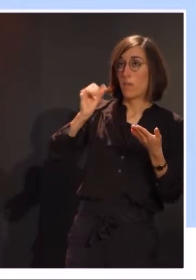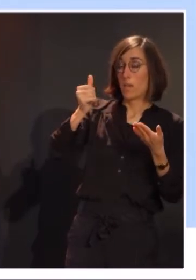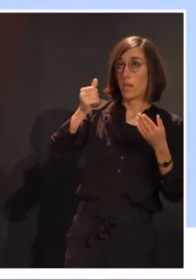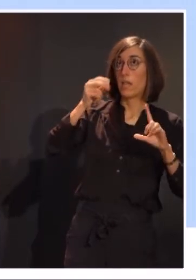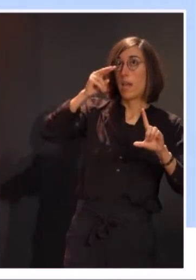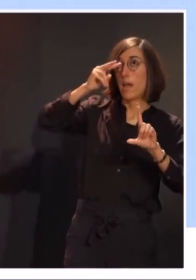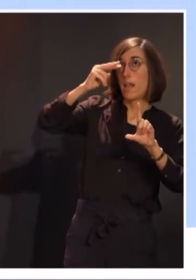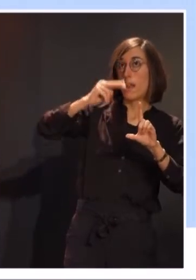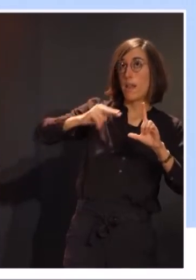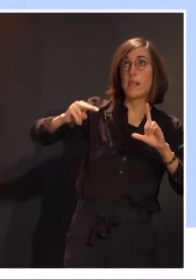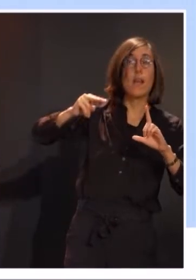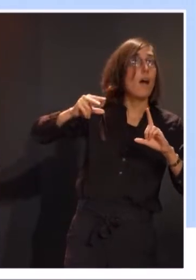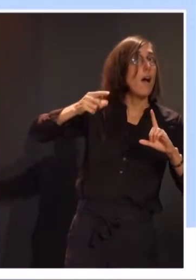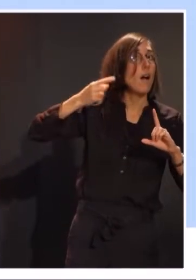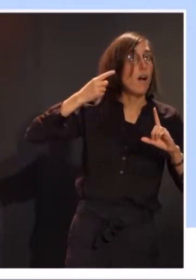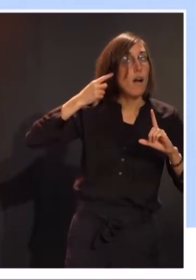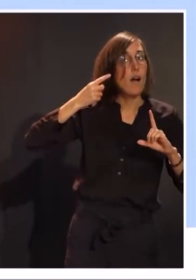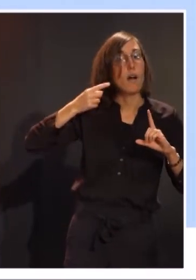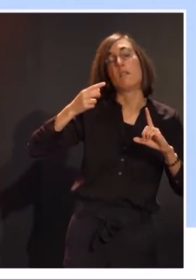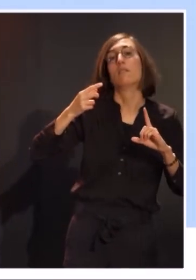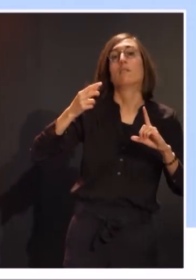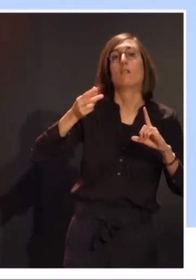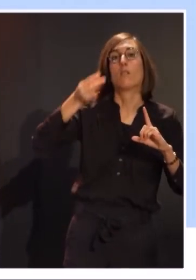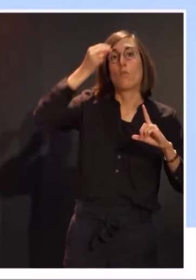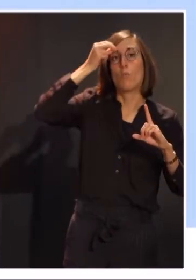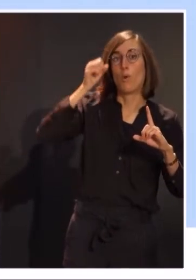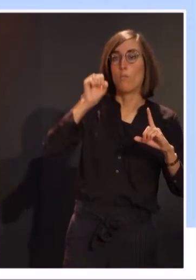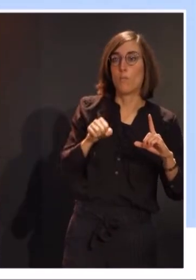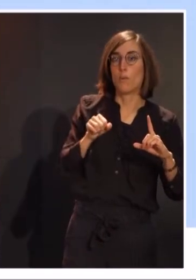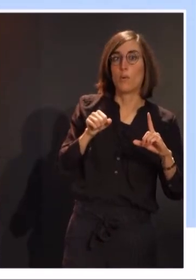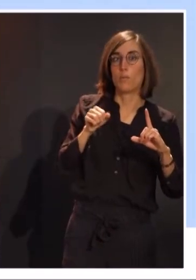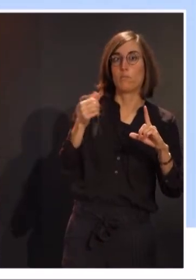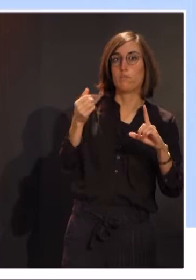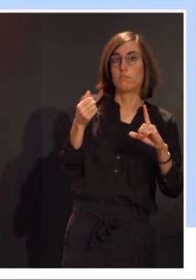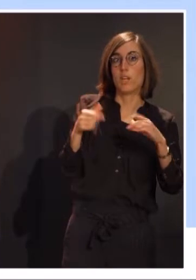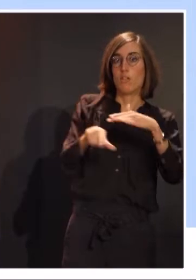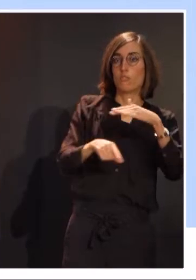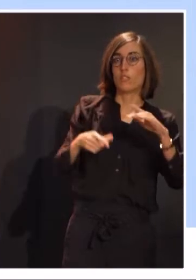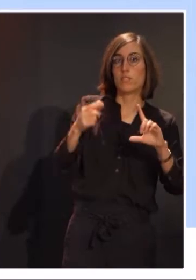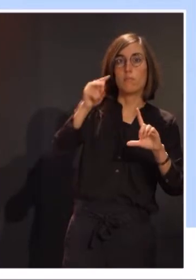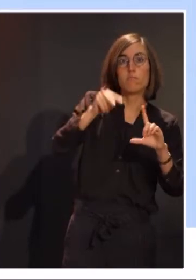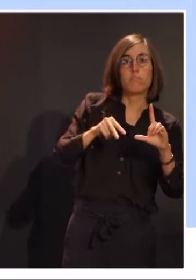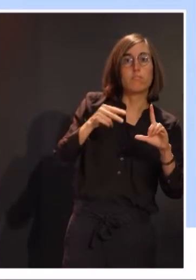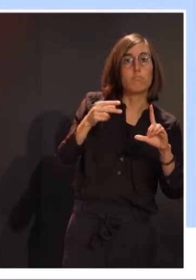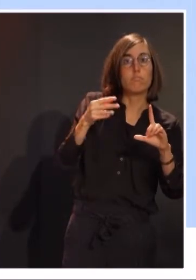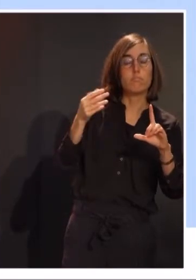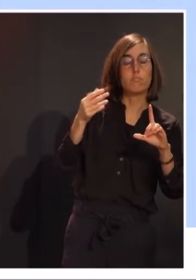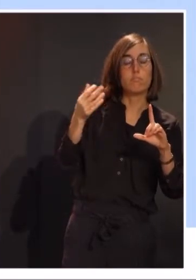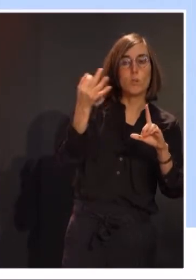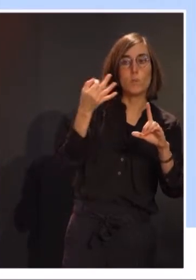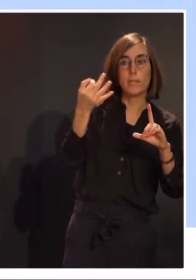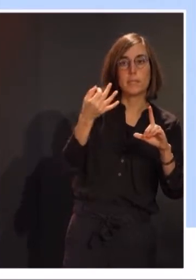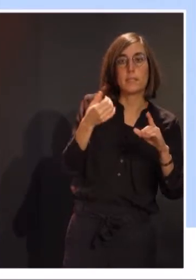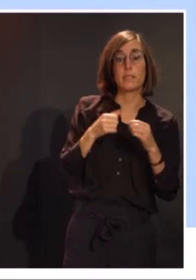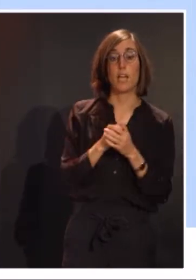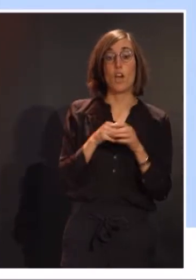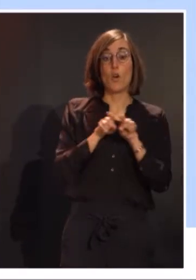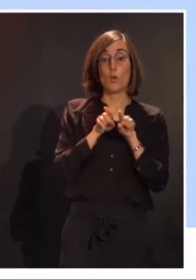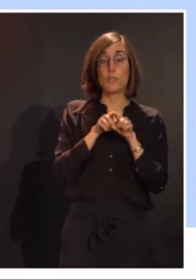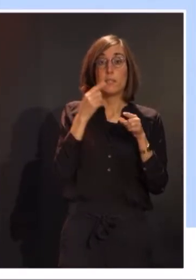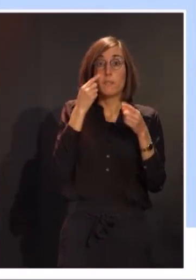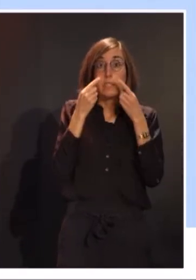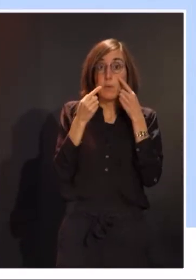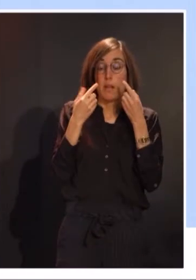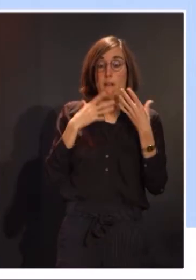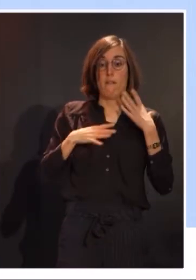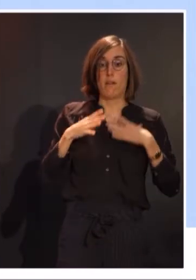Il pourra également, en autonomie, adapter les documents à sa fatigue visuelle, donc aussi bien grossir les caractères